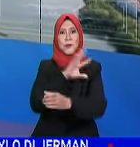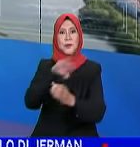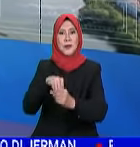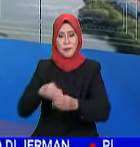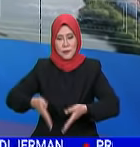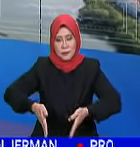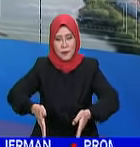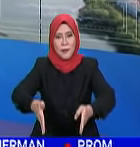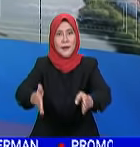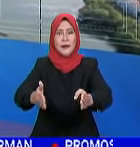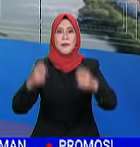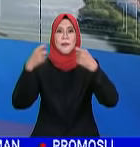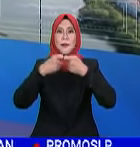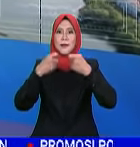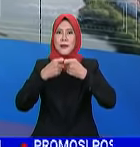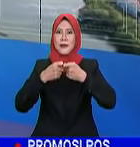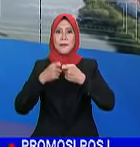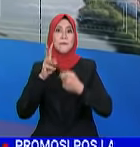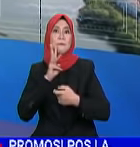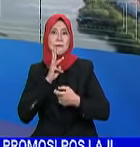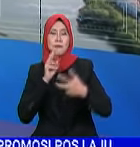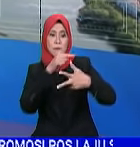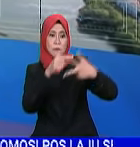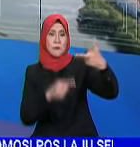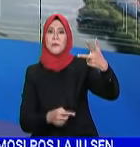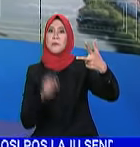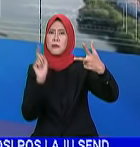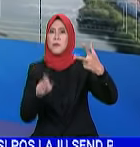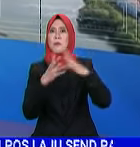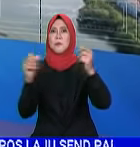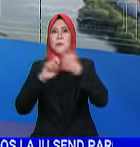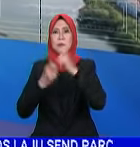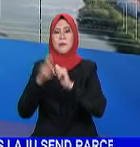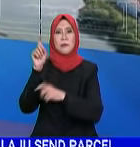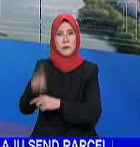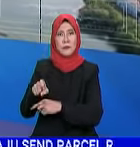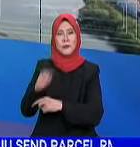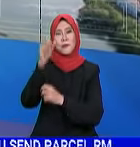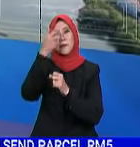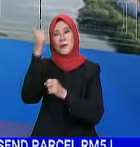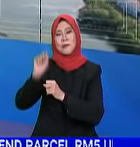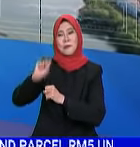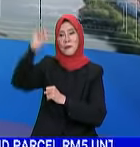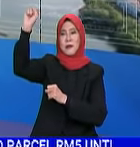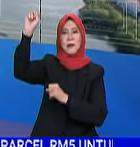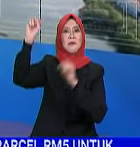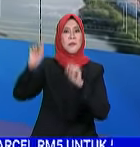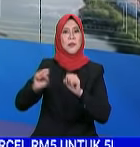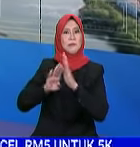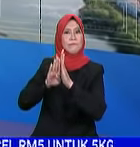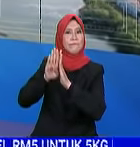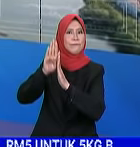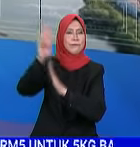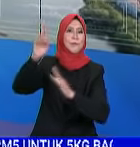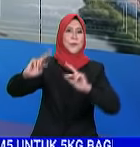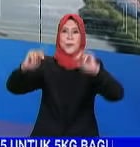jaringan jalan raya, bekalan elektrik dan air perlu diselesaikan bagi membolehkan Sabah dibangunkan secara pesat.